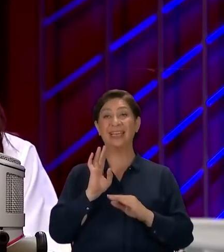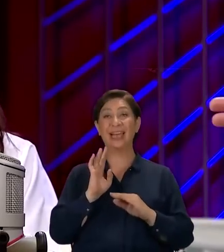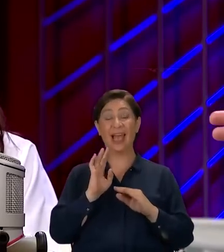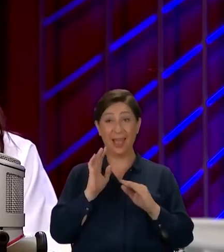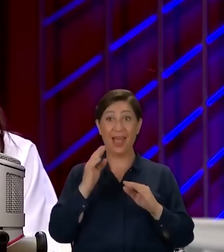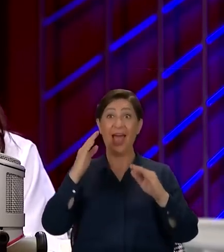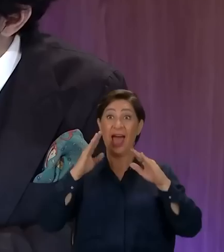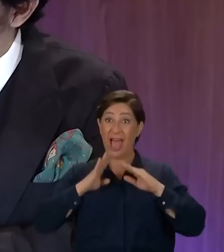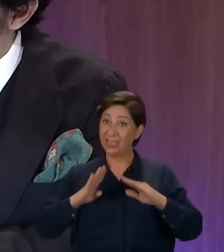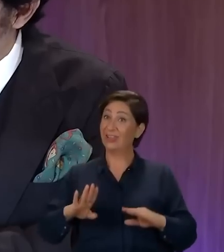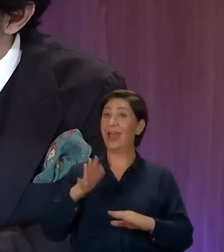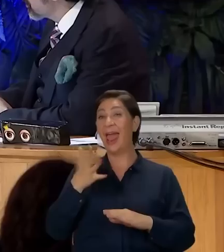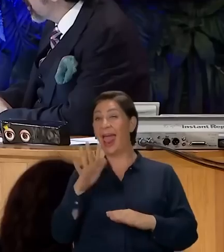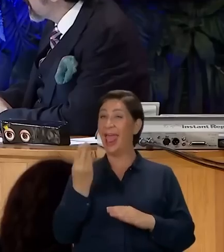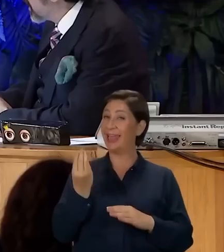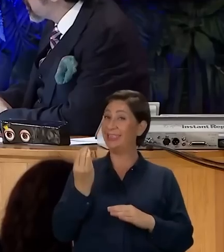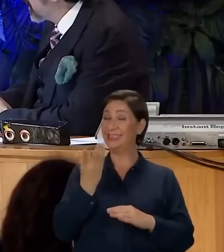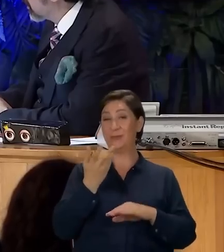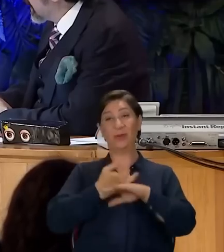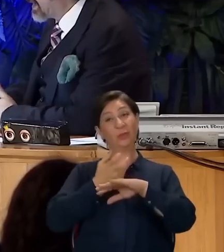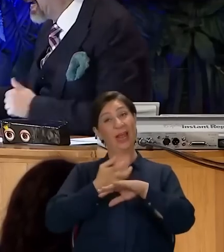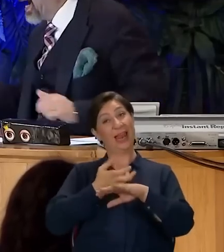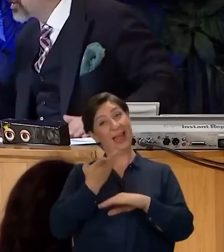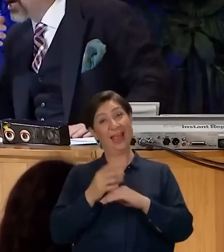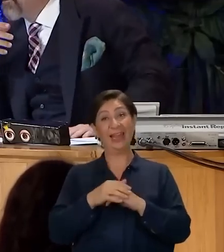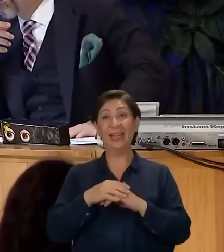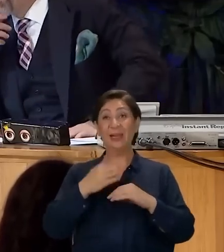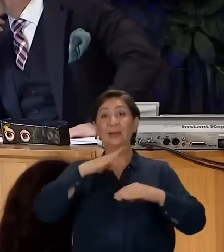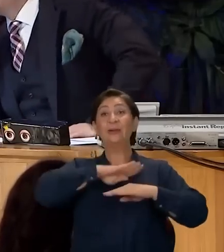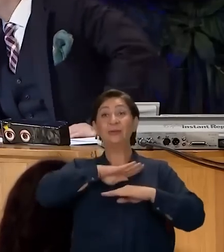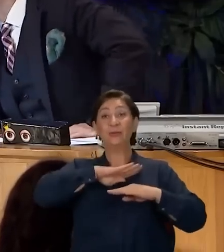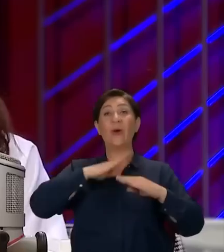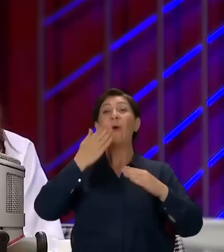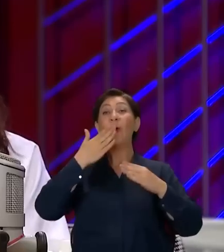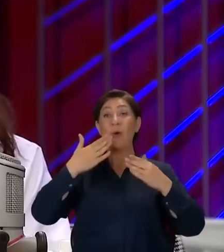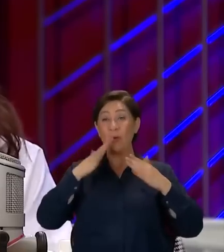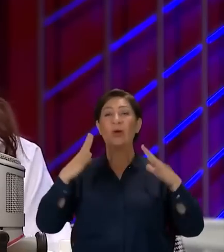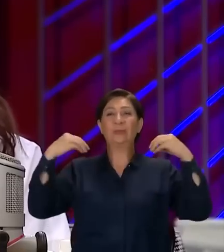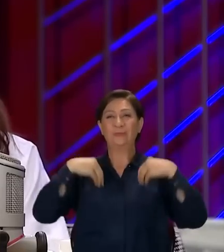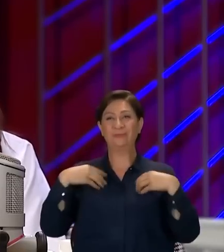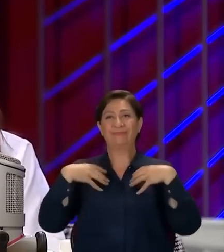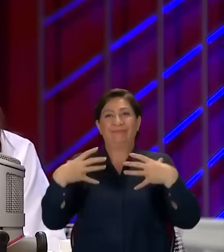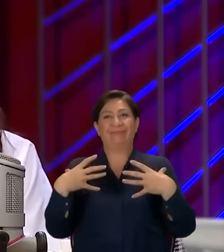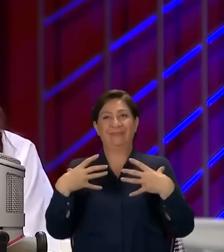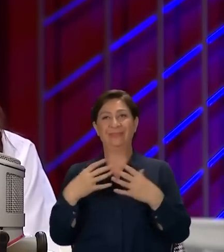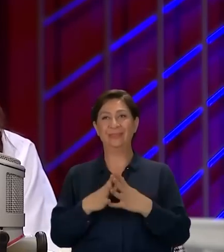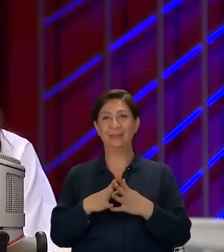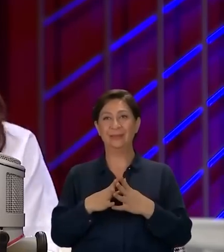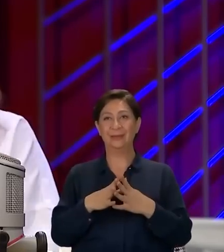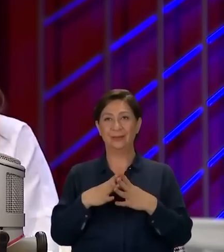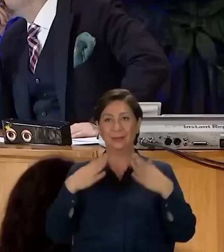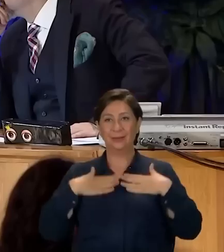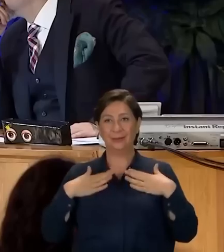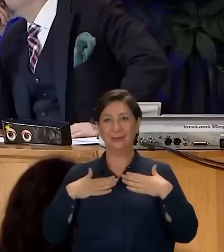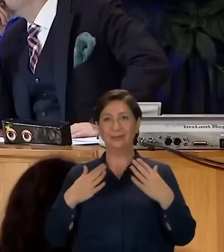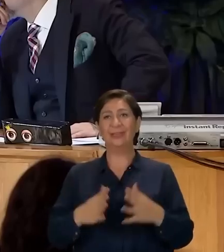mi? Aşağında fena değilsin şu anda aşağın bayağı olarak. Yani şurada yokluk vardı biraz, onu da sağ olsunlar yaptık. Nereye yaptın?